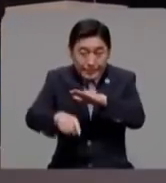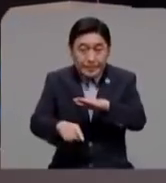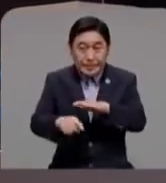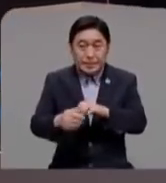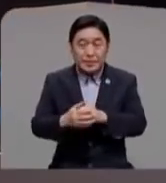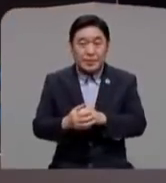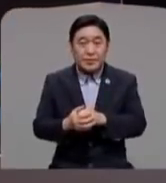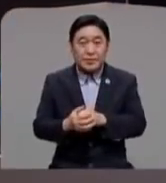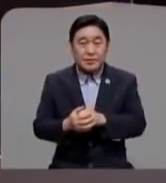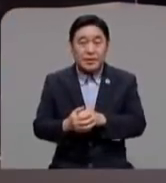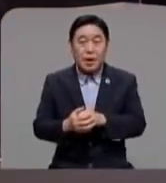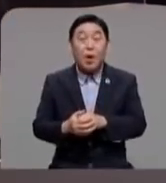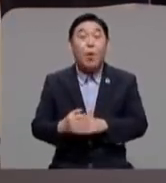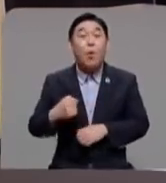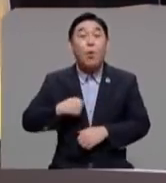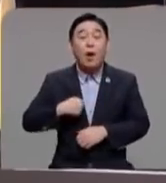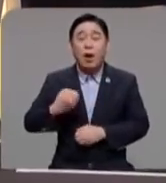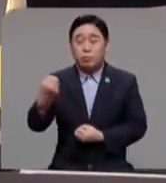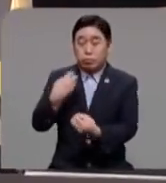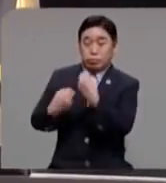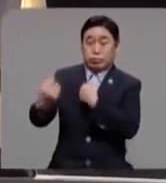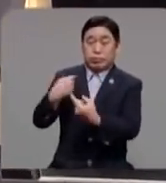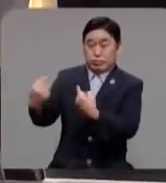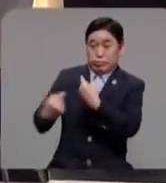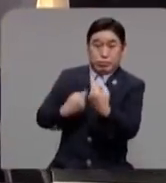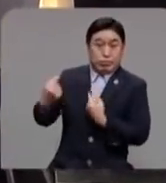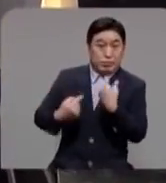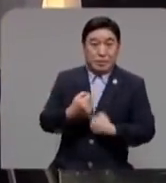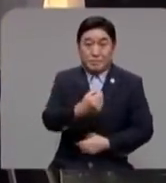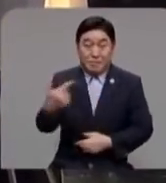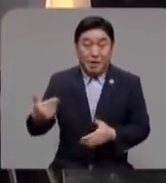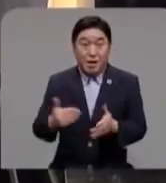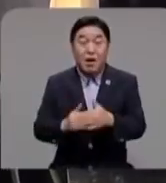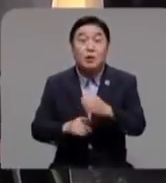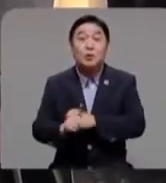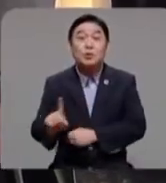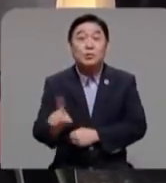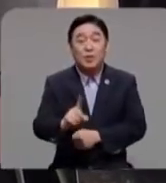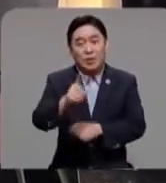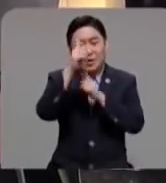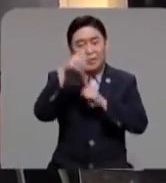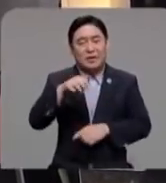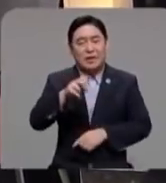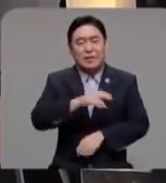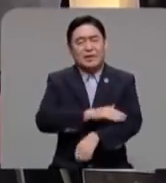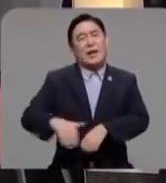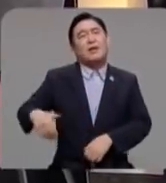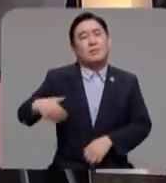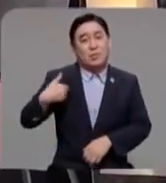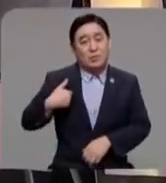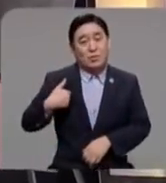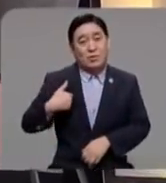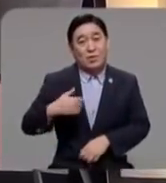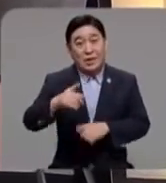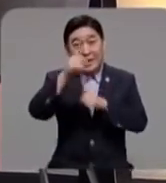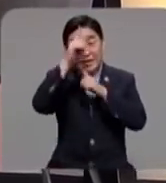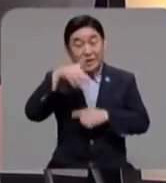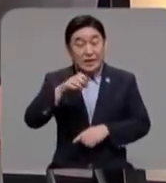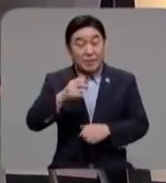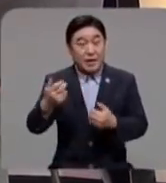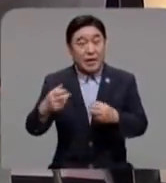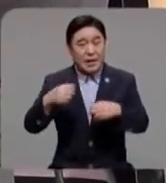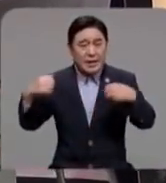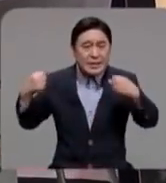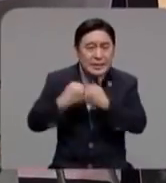제보가 몰린다고 생각하십니까? 그래서 이 이재명에 대해서 잘 모르고 또 이재명의